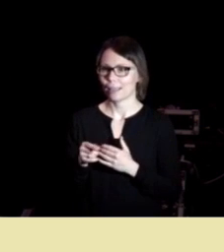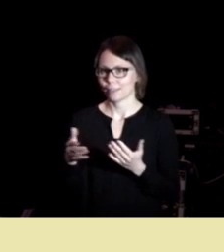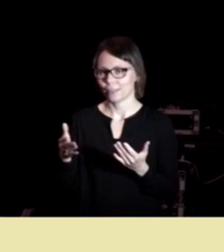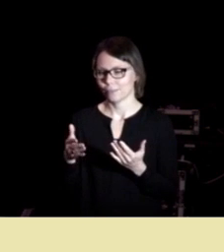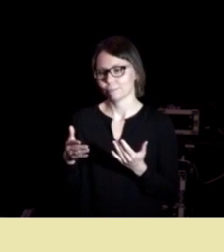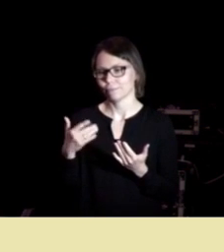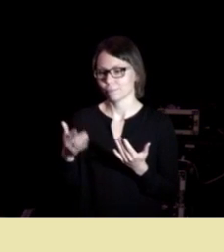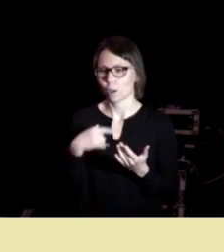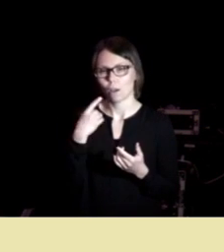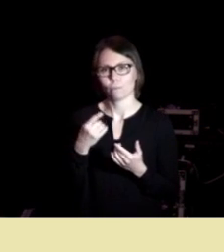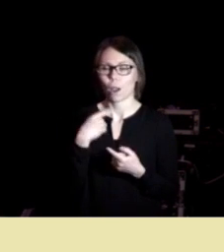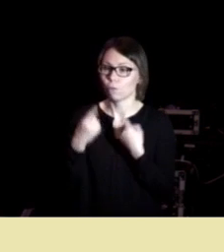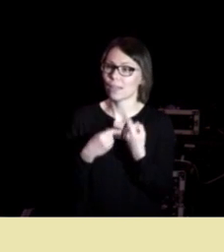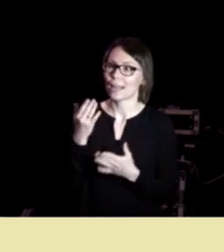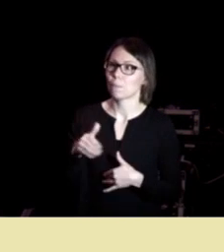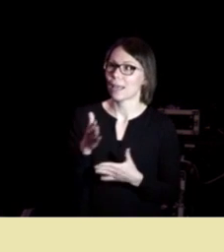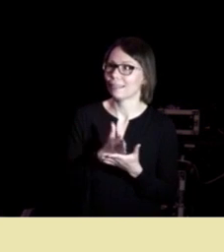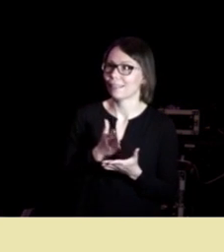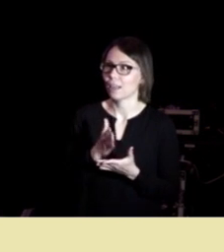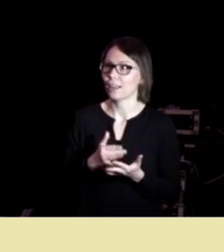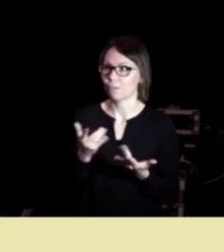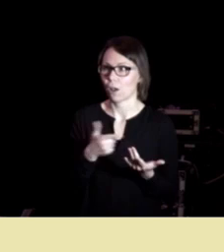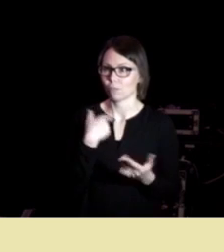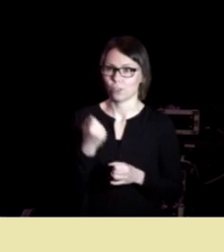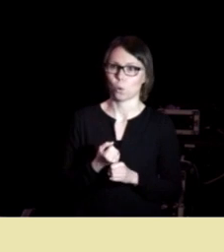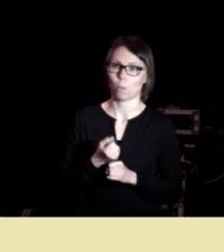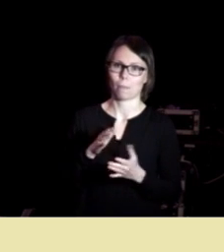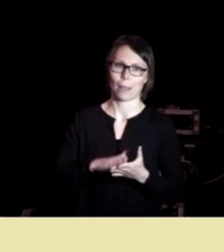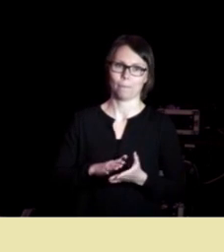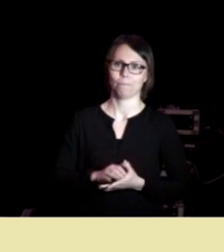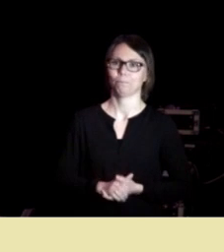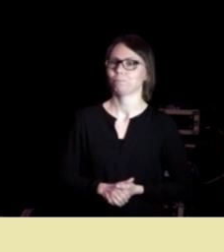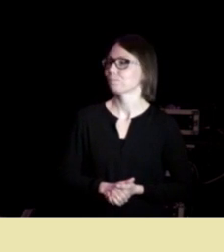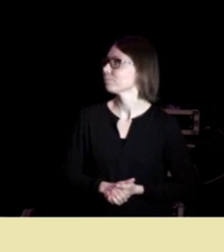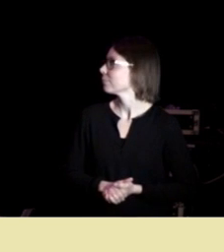nerdenes verden og fortelle litt mer sånn detaljert hva vi jobber med.